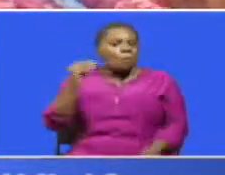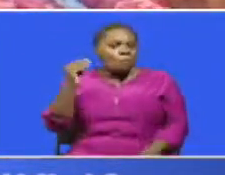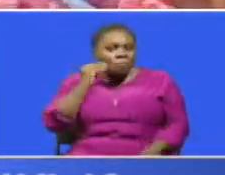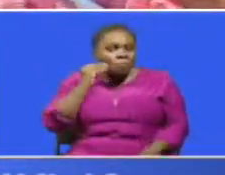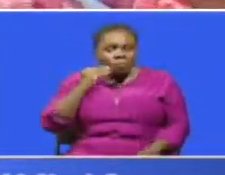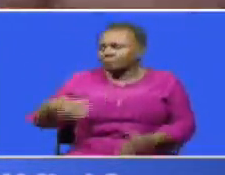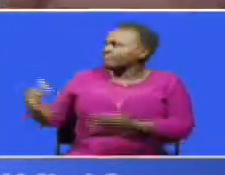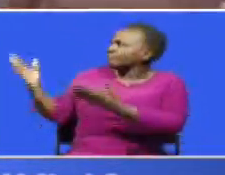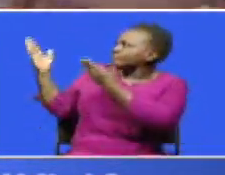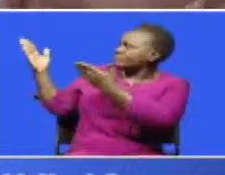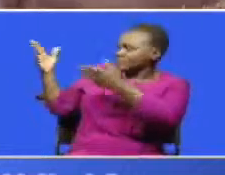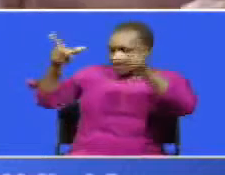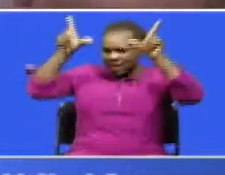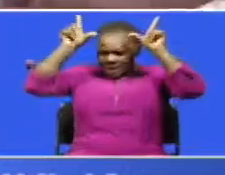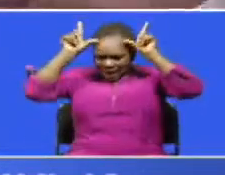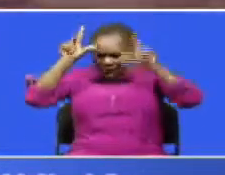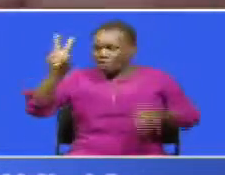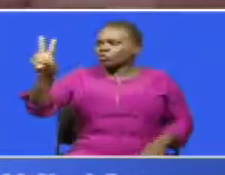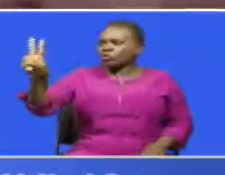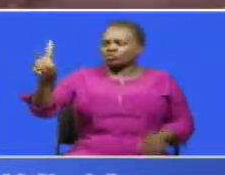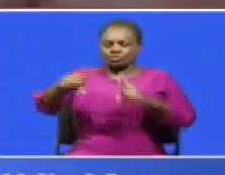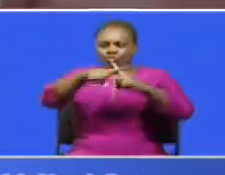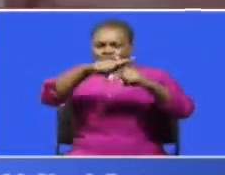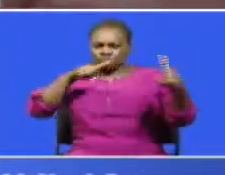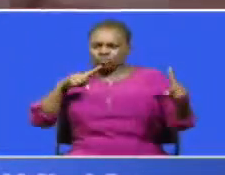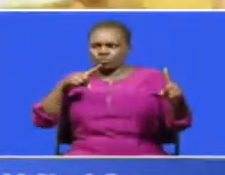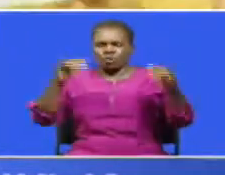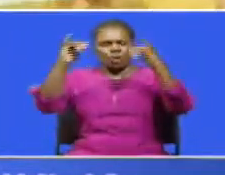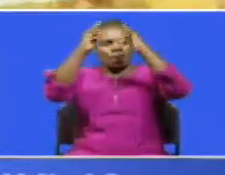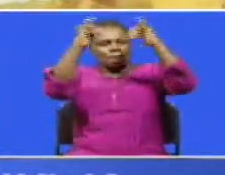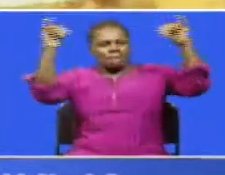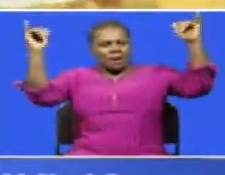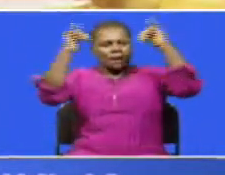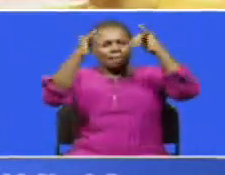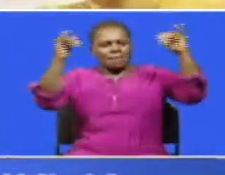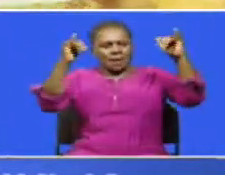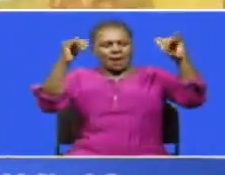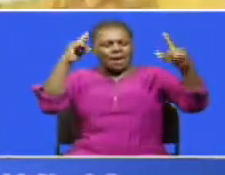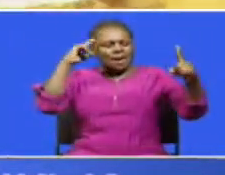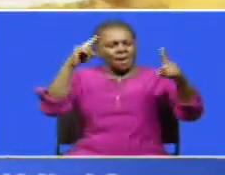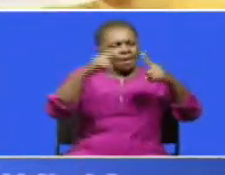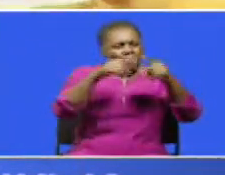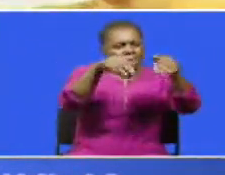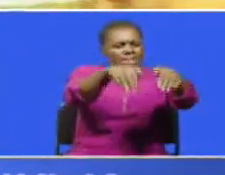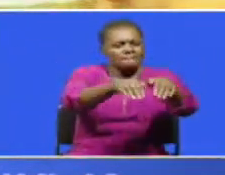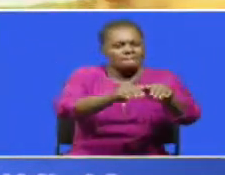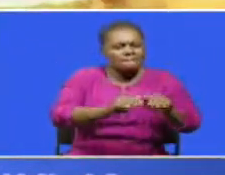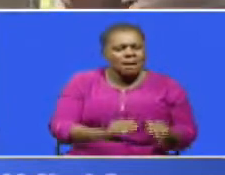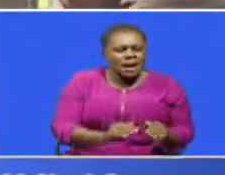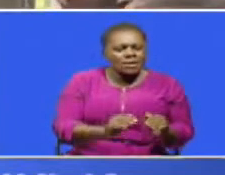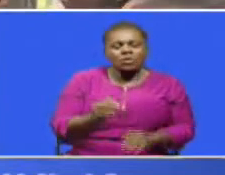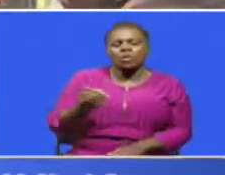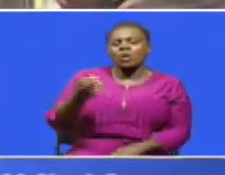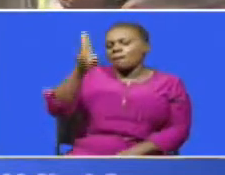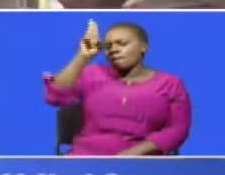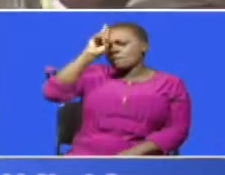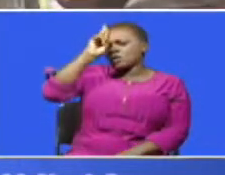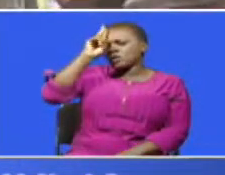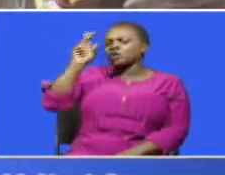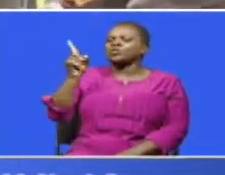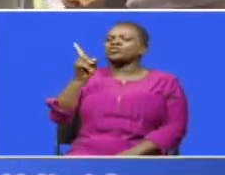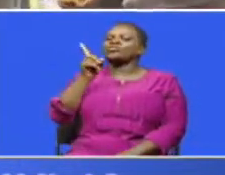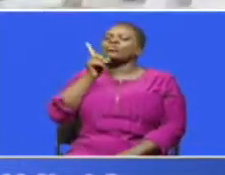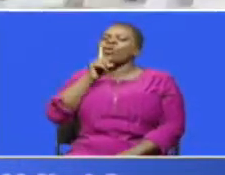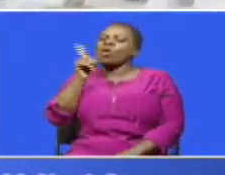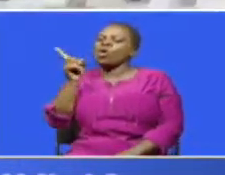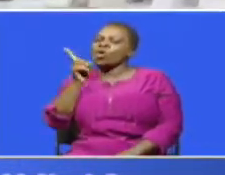Caroline, tayari ng'ombe wawili walikuwa wamechinjwa na mahema kutundikwa mahususi kwa mazishi ya Caroline Kangogo,